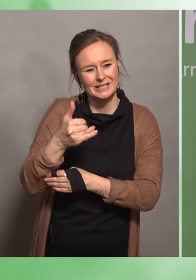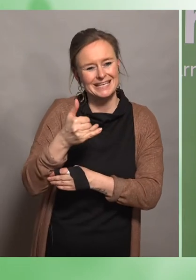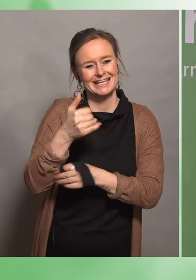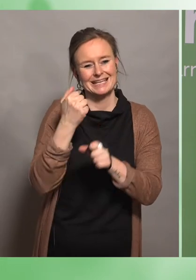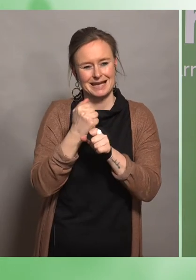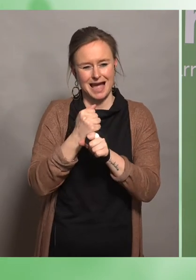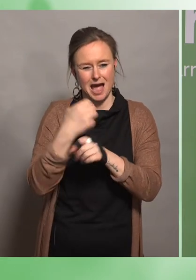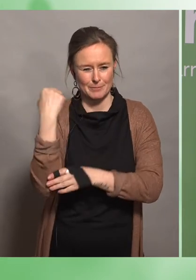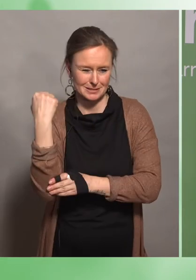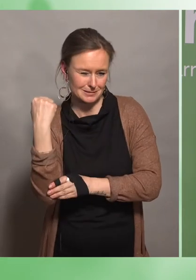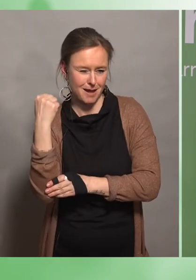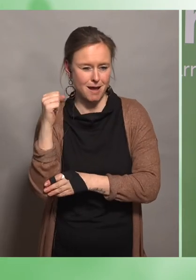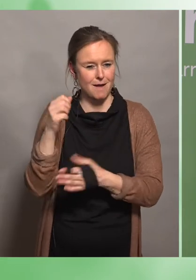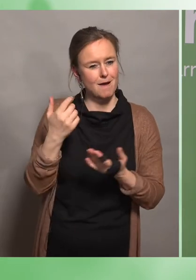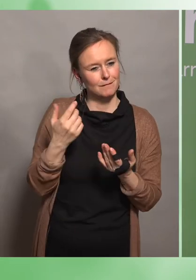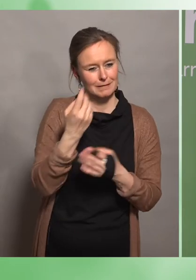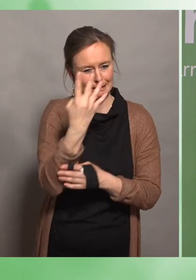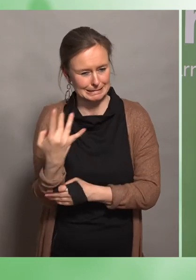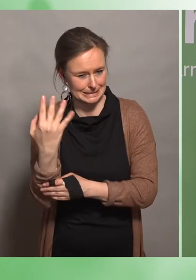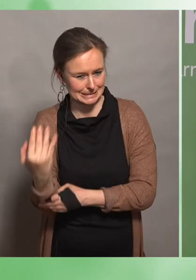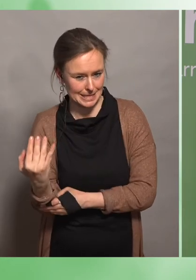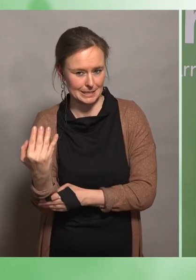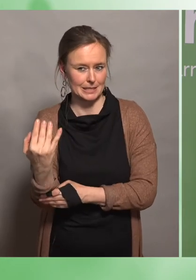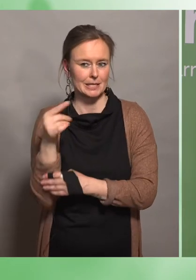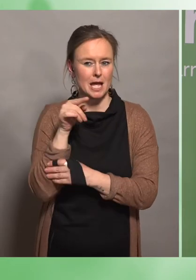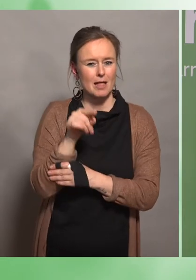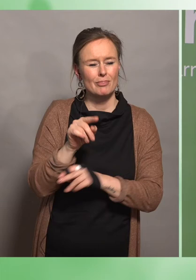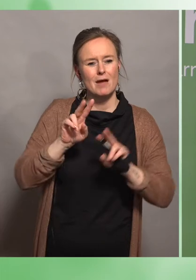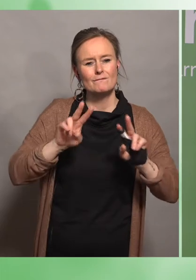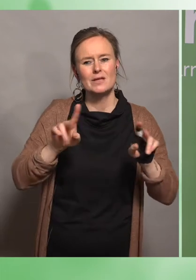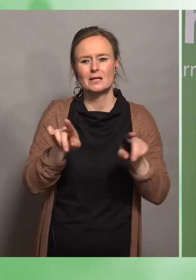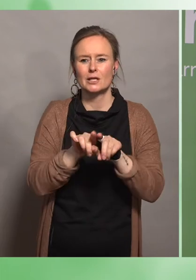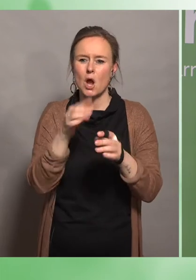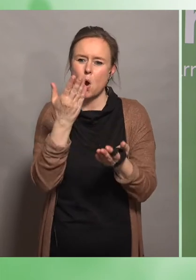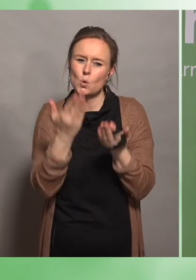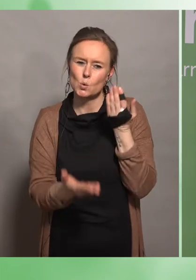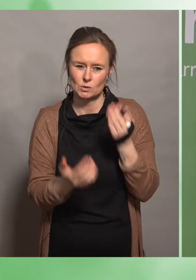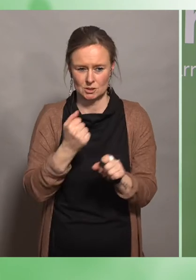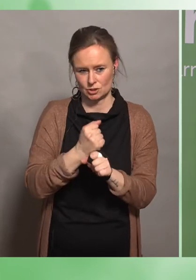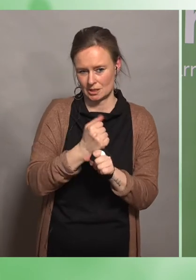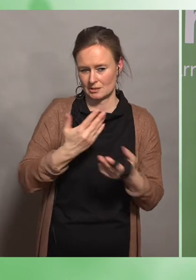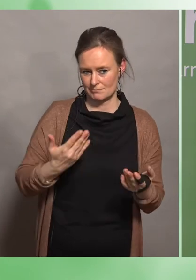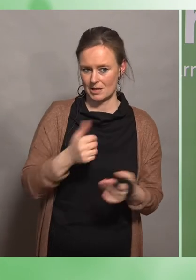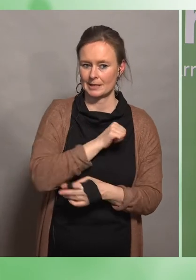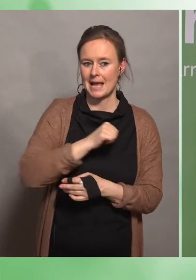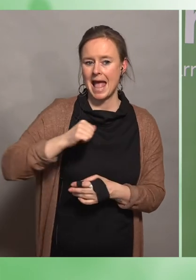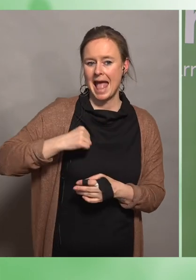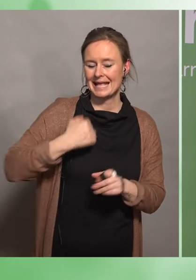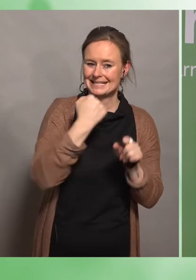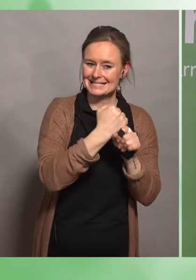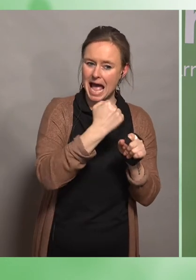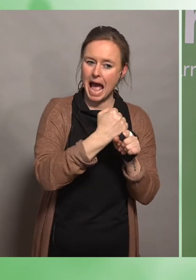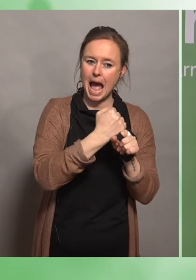zählt, also da wirklich auch einen Unterschied zu machen. Wir haben ein eigenes Jobprofil kreiert